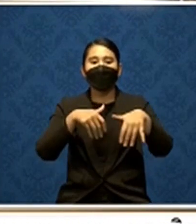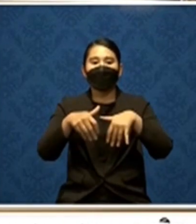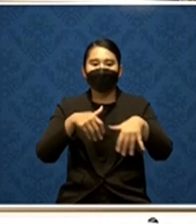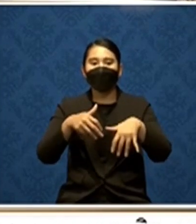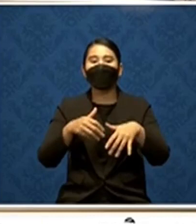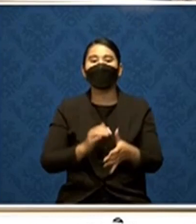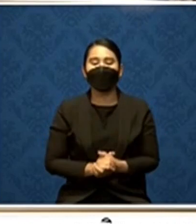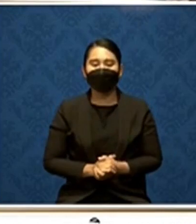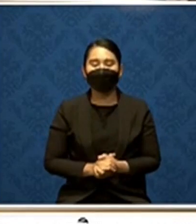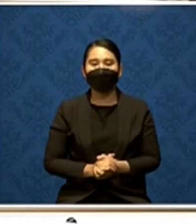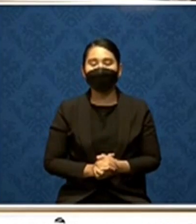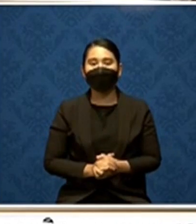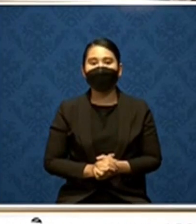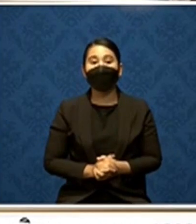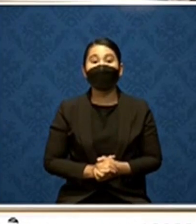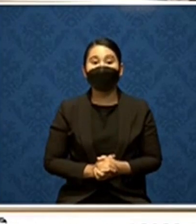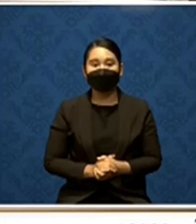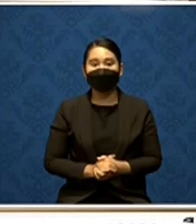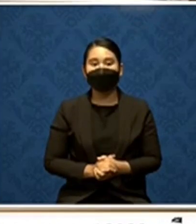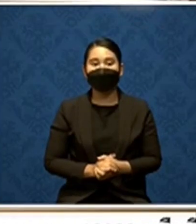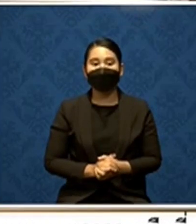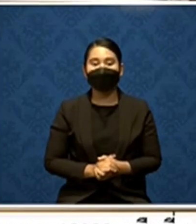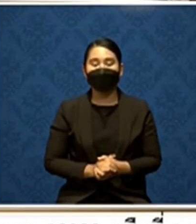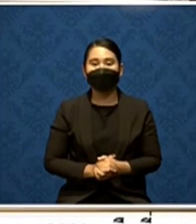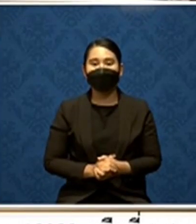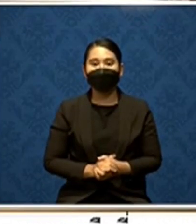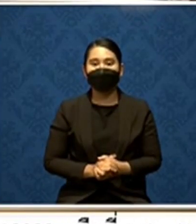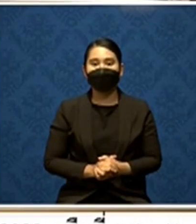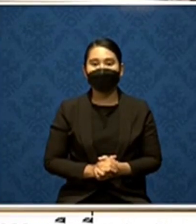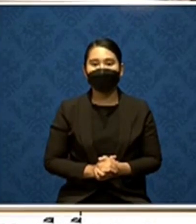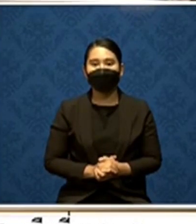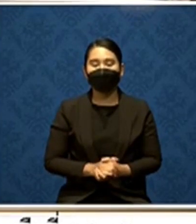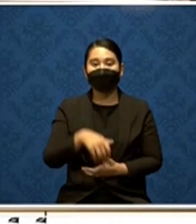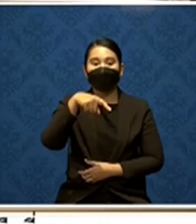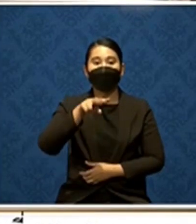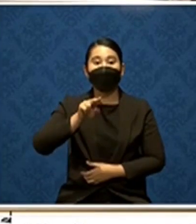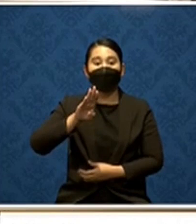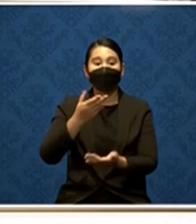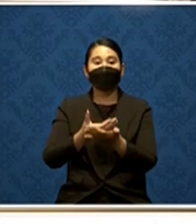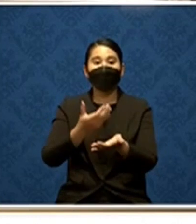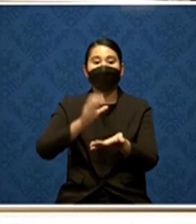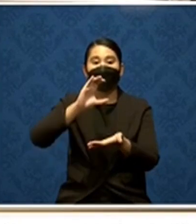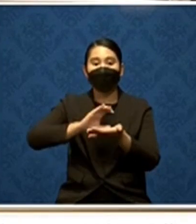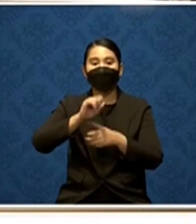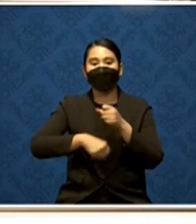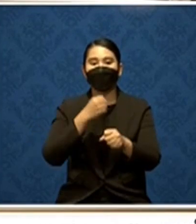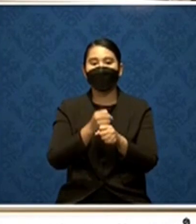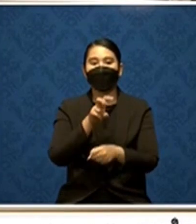ได้สุดท้ายครับร่างพระราชบัญญัติงบประมาณรายจ่ายประจำปีพุทธศัก